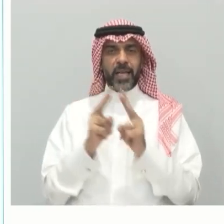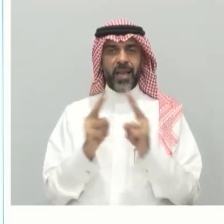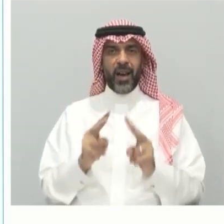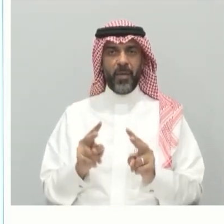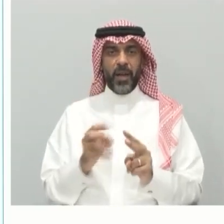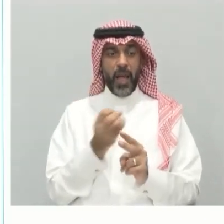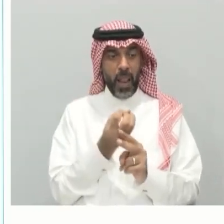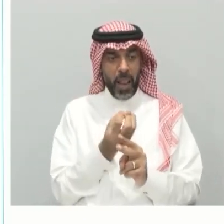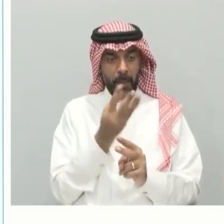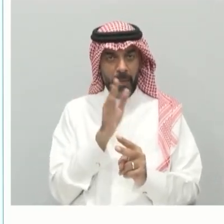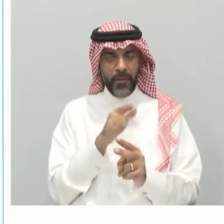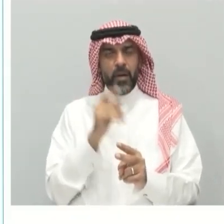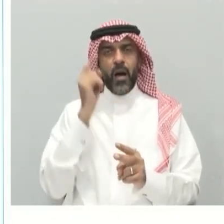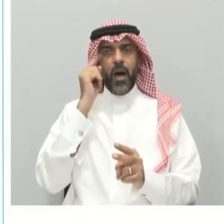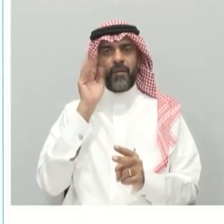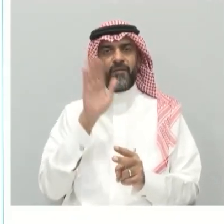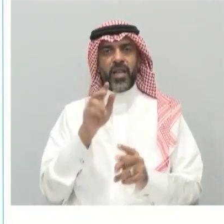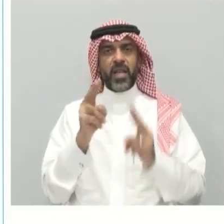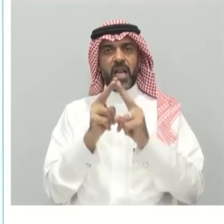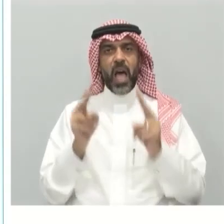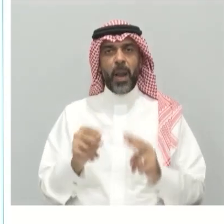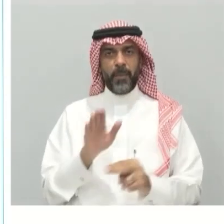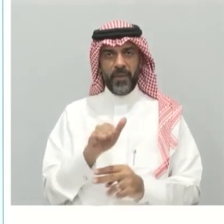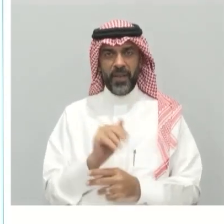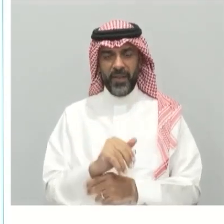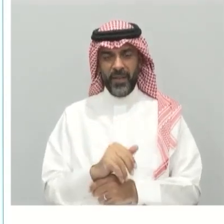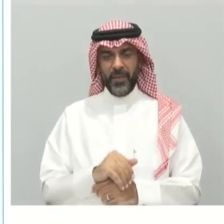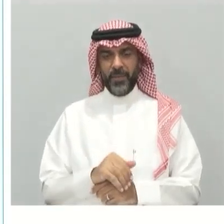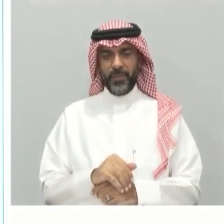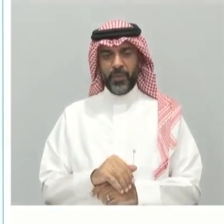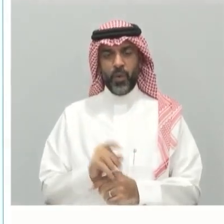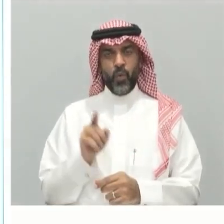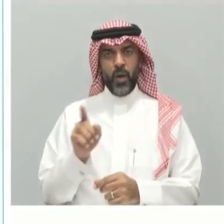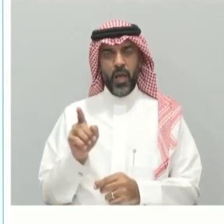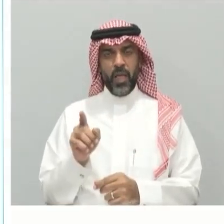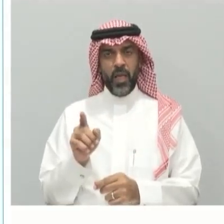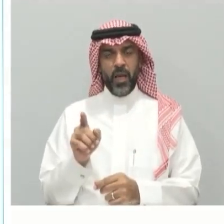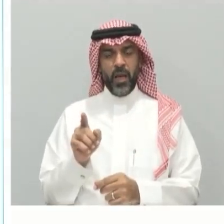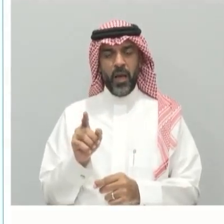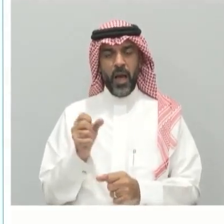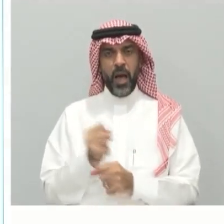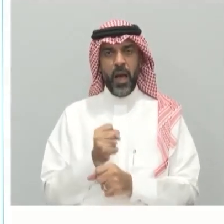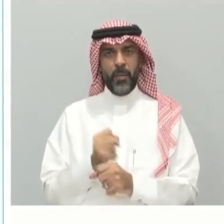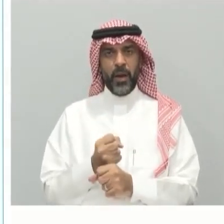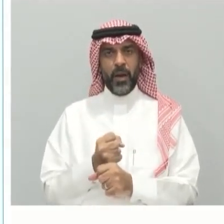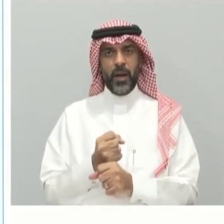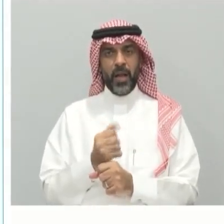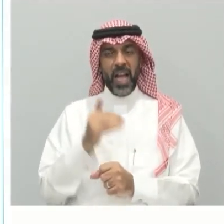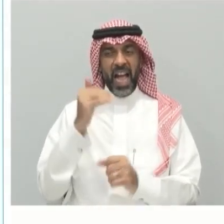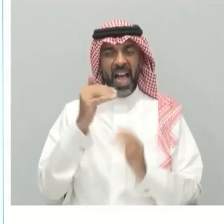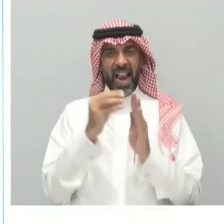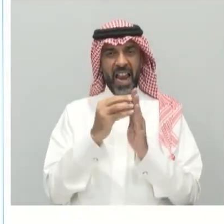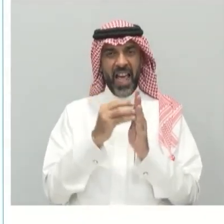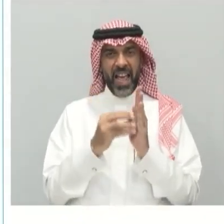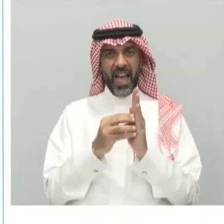دليل على انه في ايش عندي هنا في عندي طاقه كهربائيه وهذه فكره عمل مين فكره عمل الخلايا الكهروكيميائيه